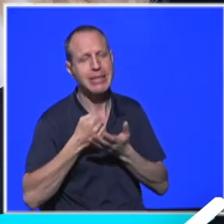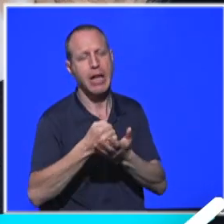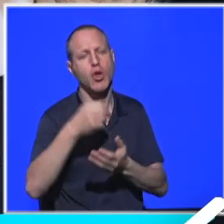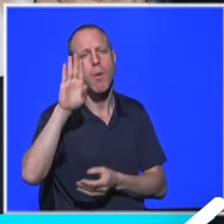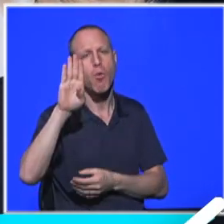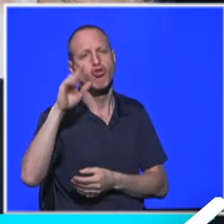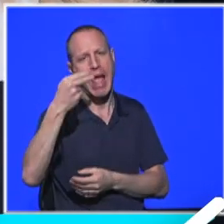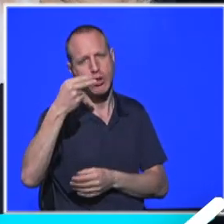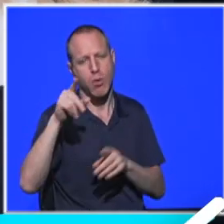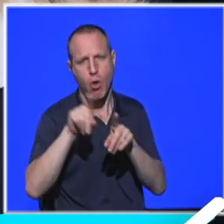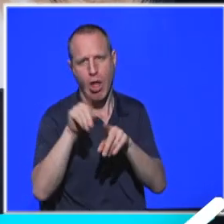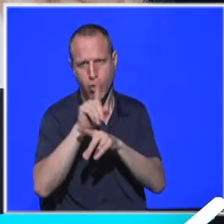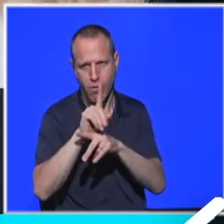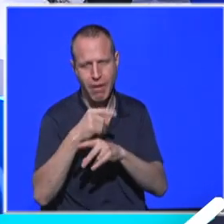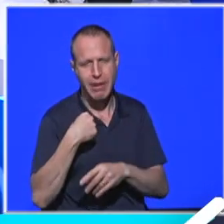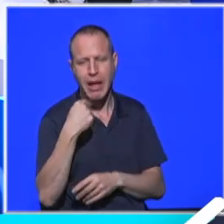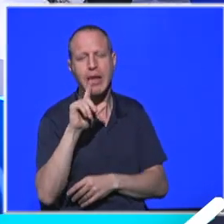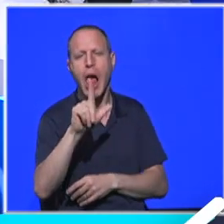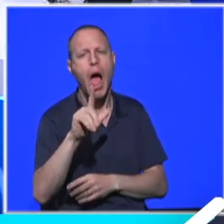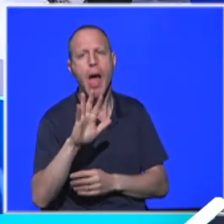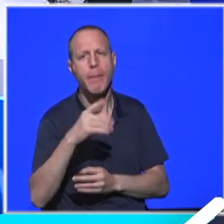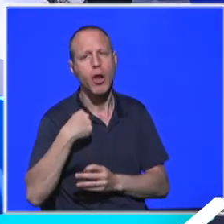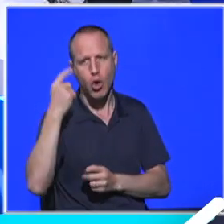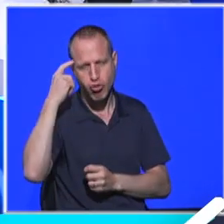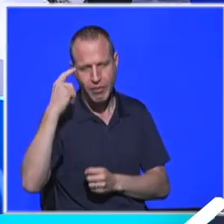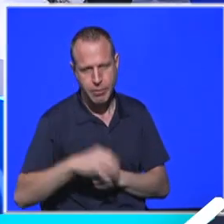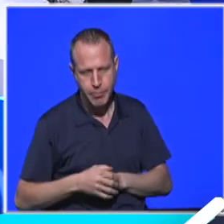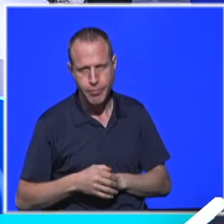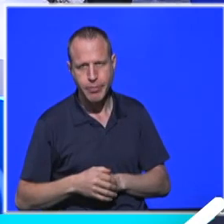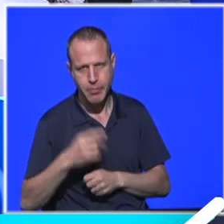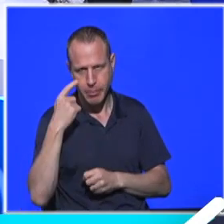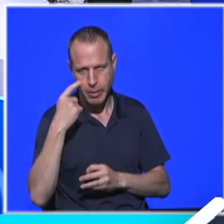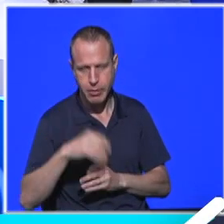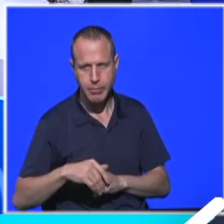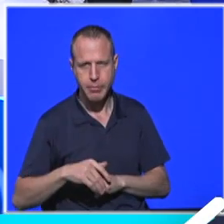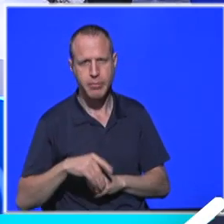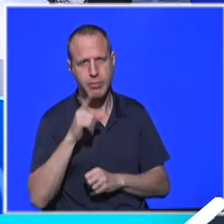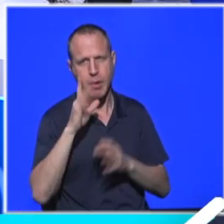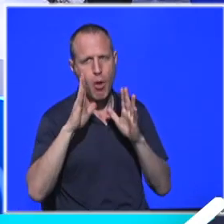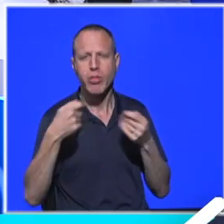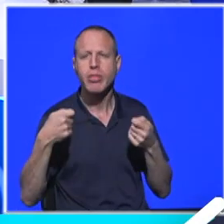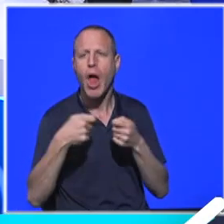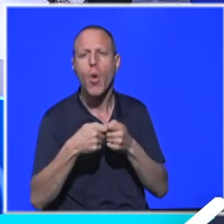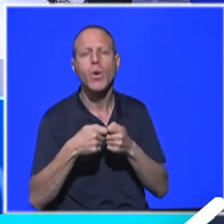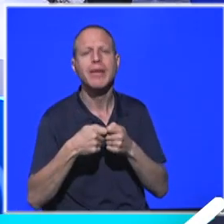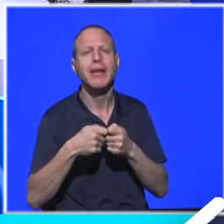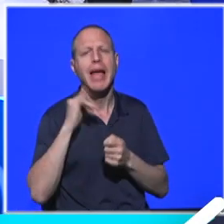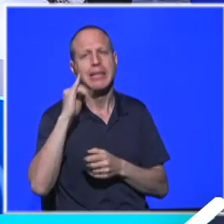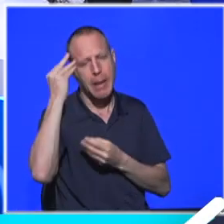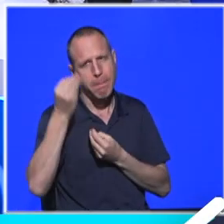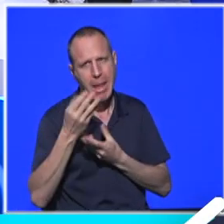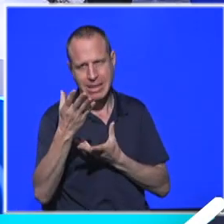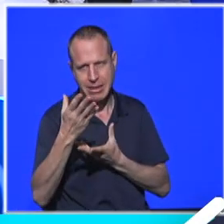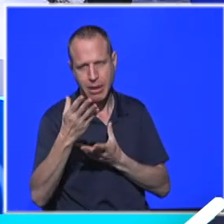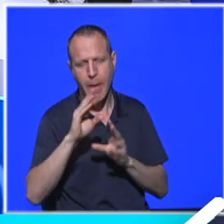תקופה, ואני אגיד לך מה אני חושבת. תראה, זה נורא נורא תלוי איזה מסר